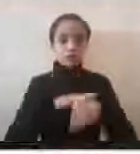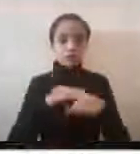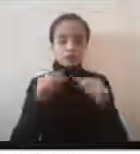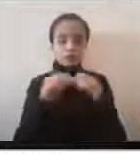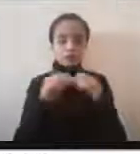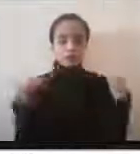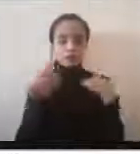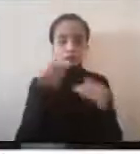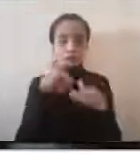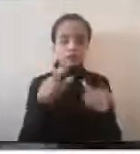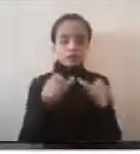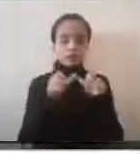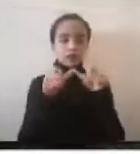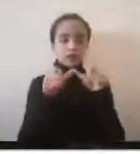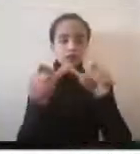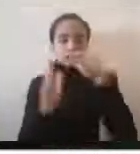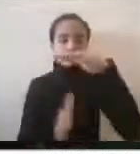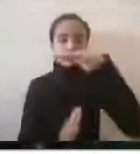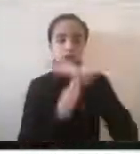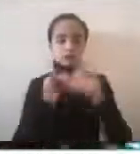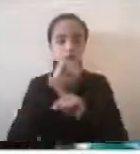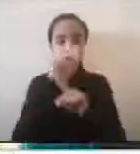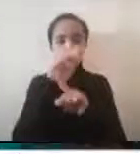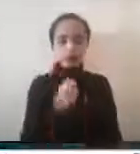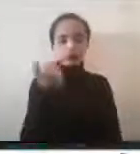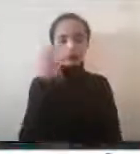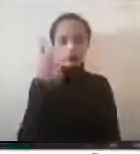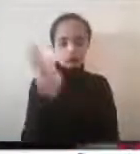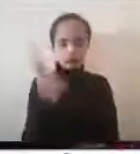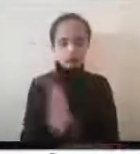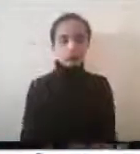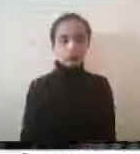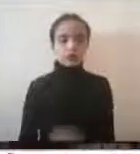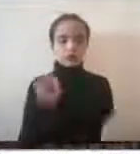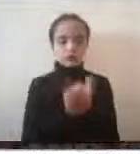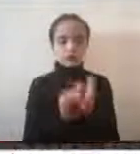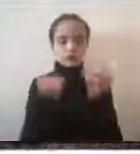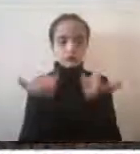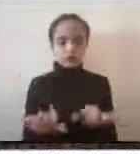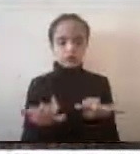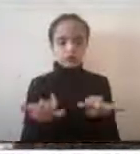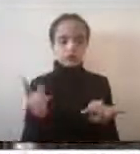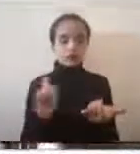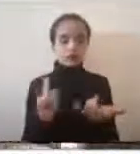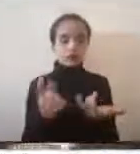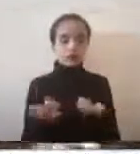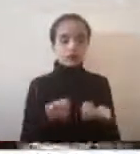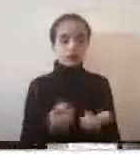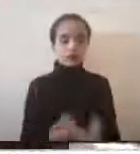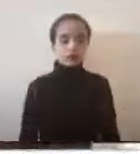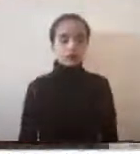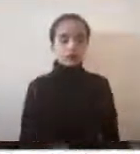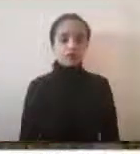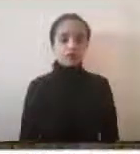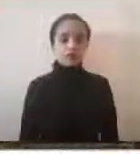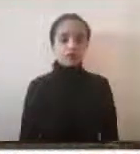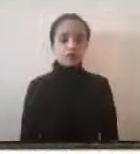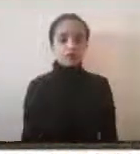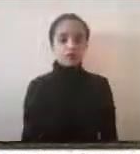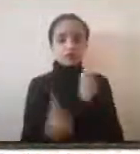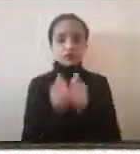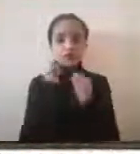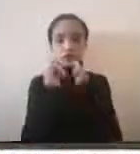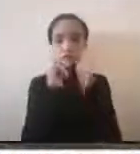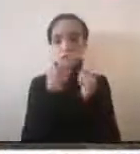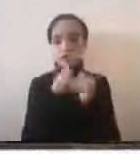sa katapusan ng buwan, na siyang huling araw na rin ng kasalukuyang administrasyon. Karamihan sa aming mga nakapanayam na papasok na sa kani-kanilang